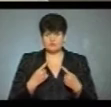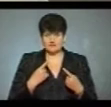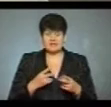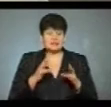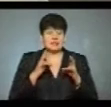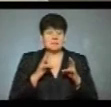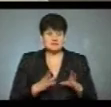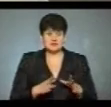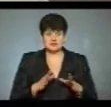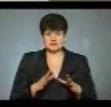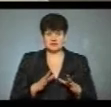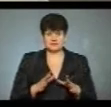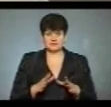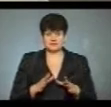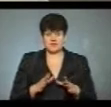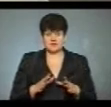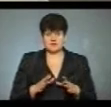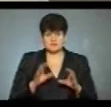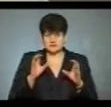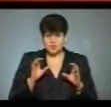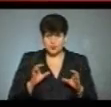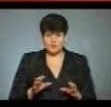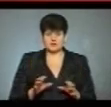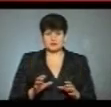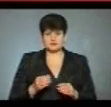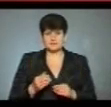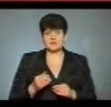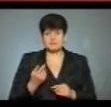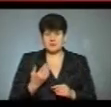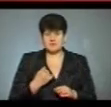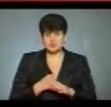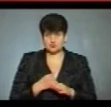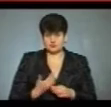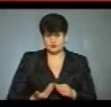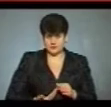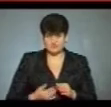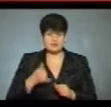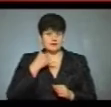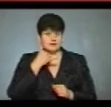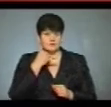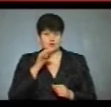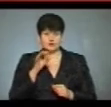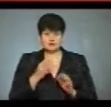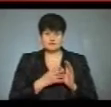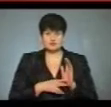найнебезпечніші пункти цього закону з точки зору профспілкових організацій. Хочу сказати, що ми працюємо наживо. Телефон студії